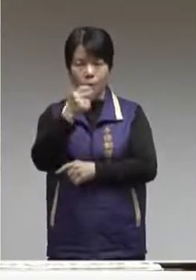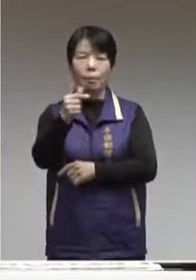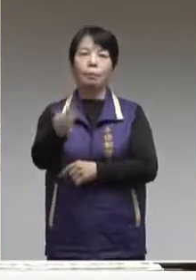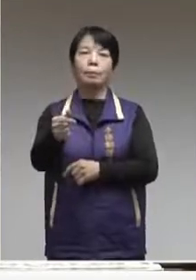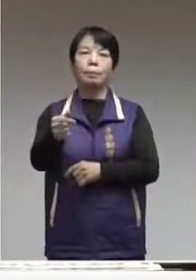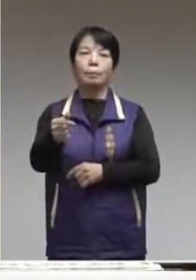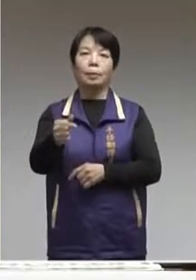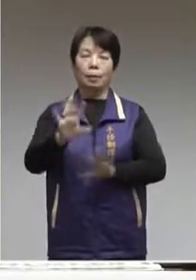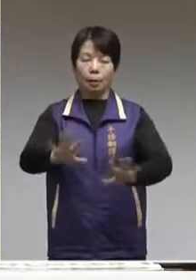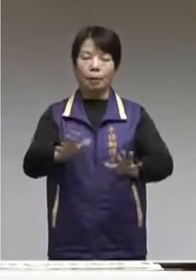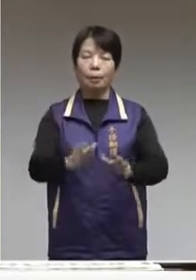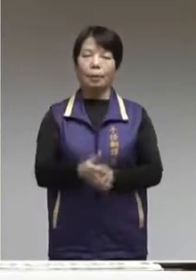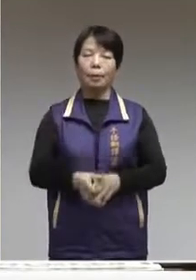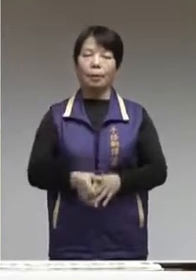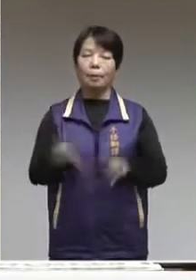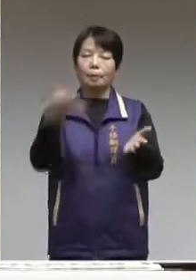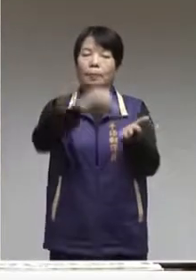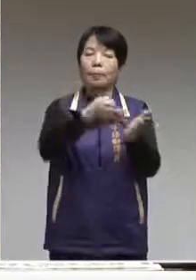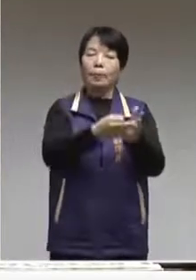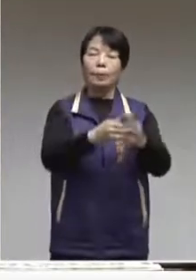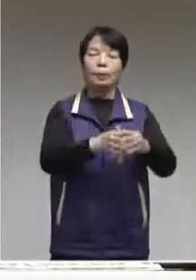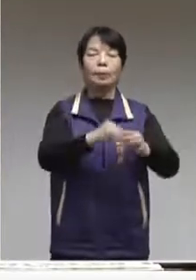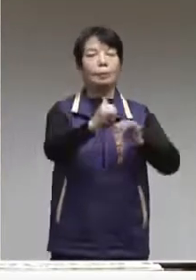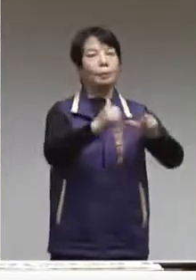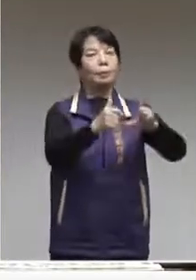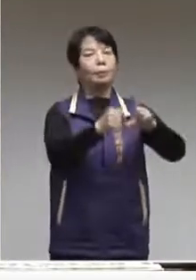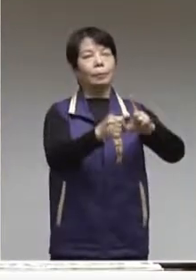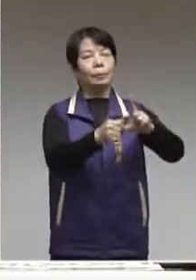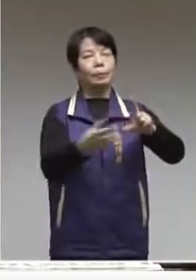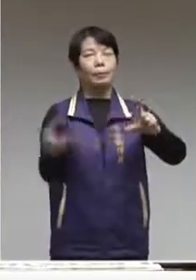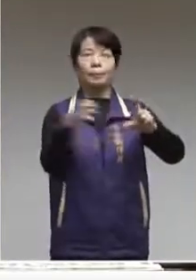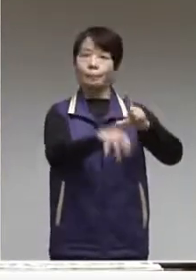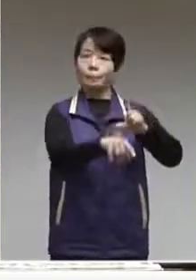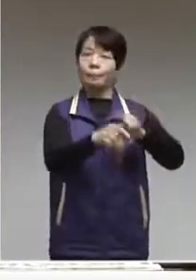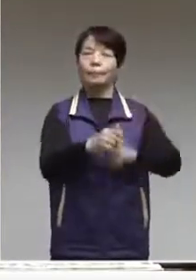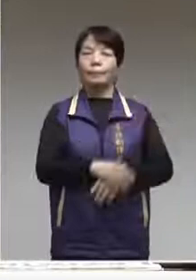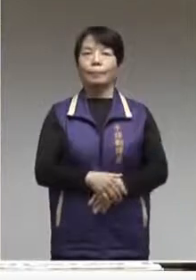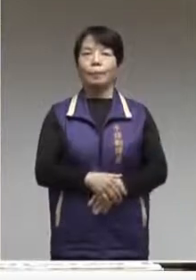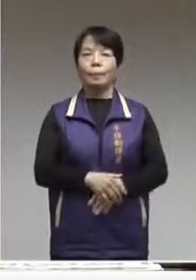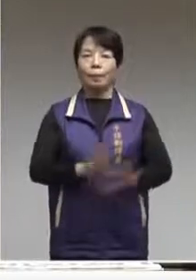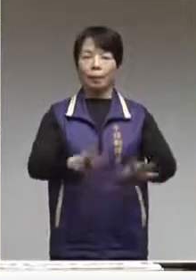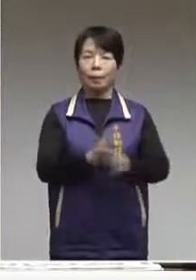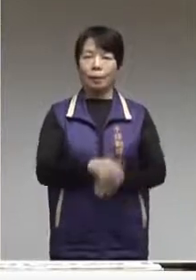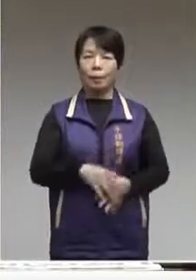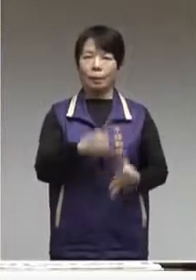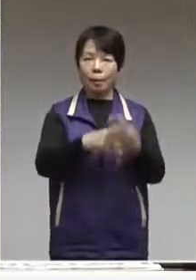列在社区的民众，好，所以这样的话累计筛检的